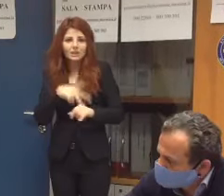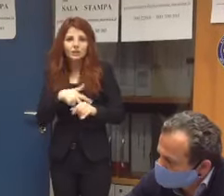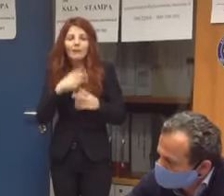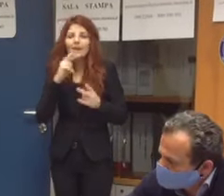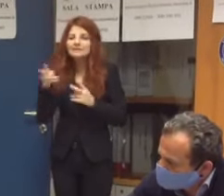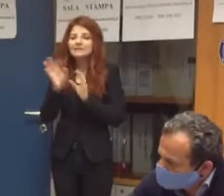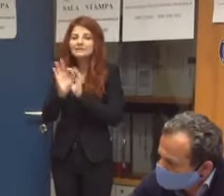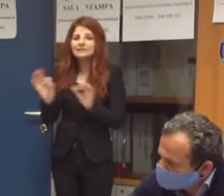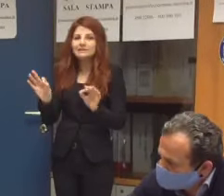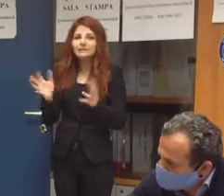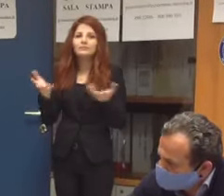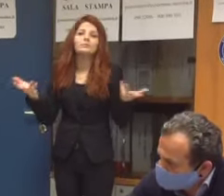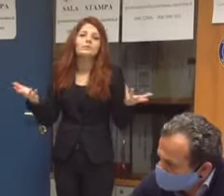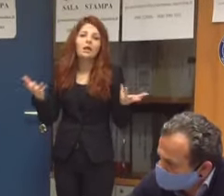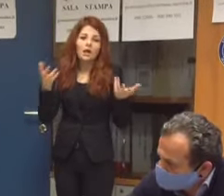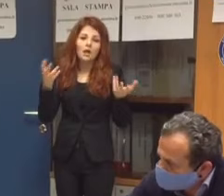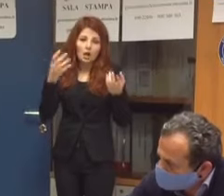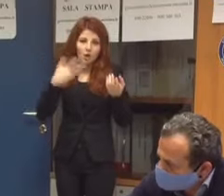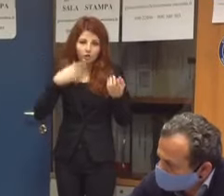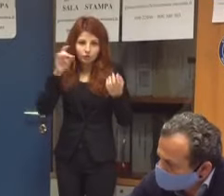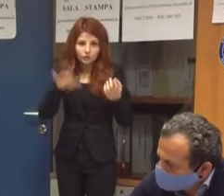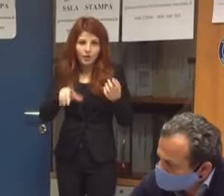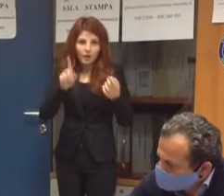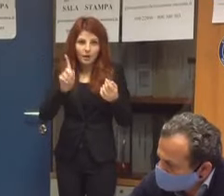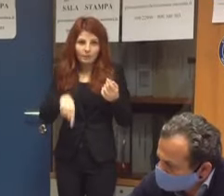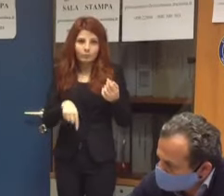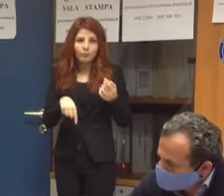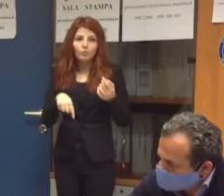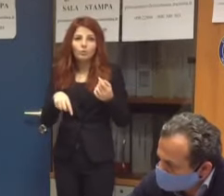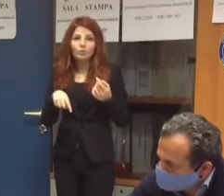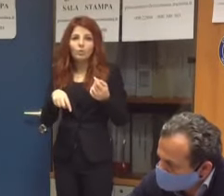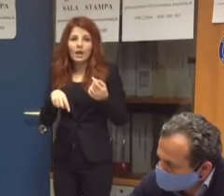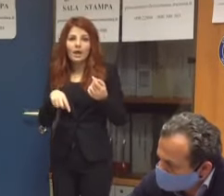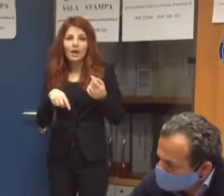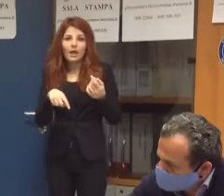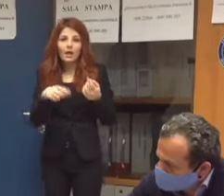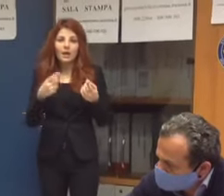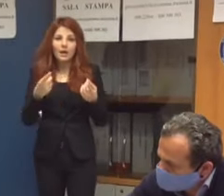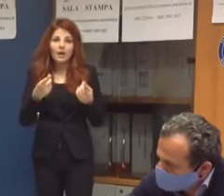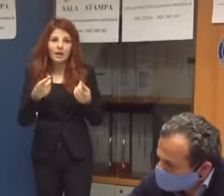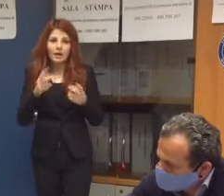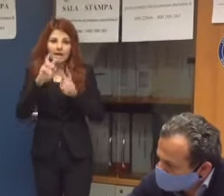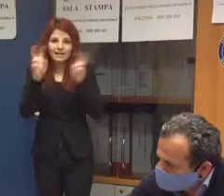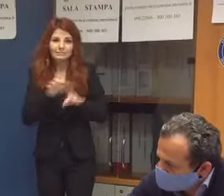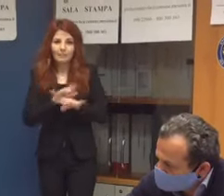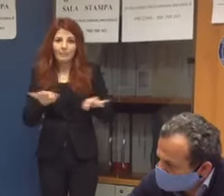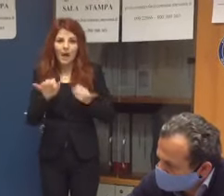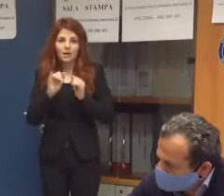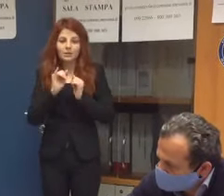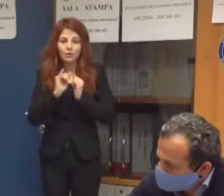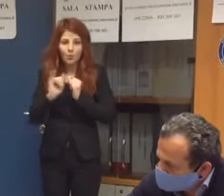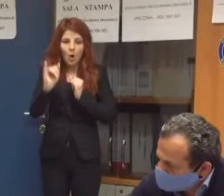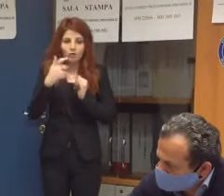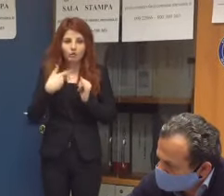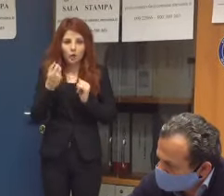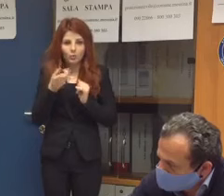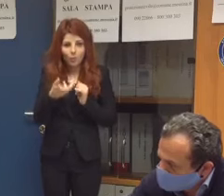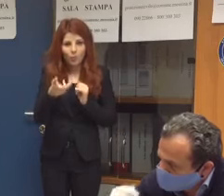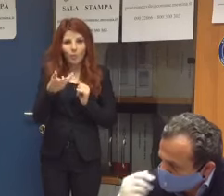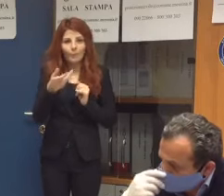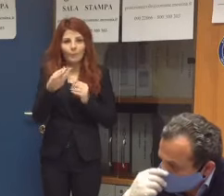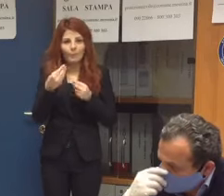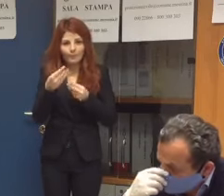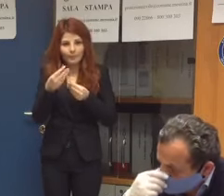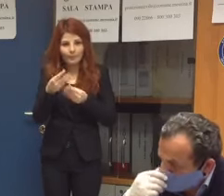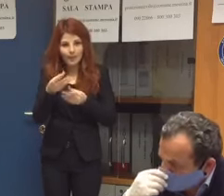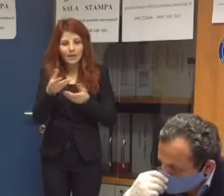fissi delle loro stanze, quindi quelle che sono presenti al satellite, ma è stato attivato tramite il CED un